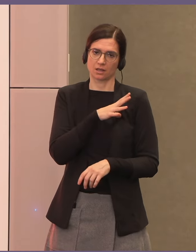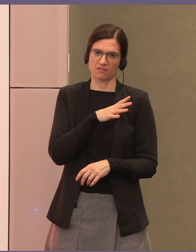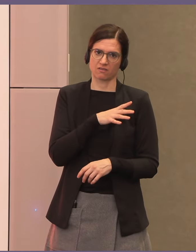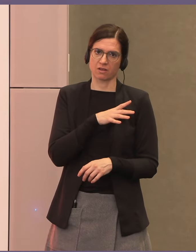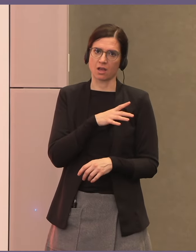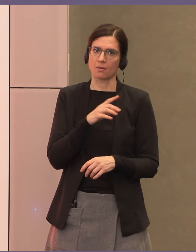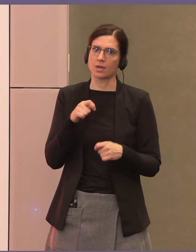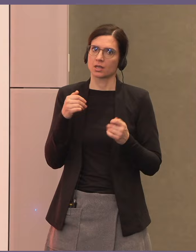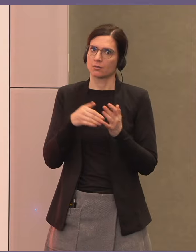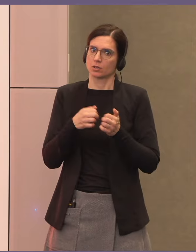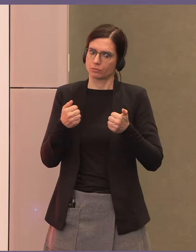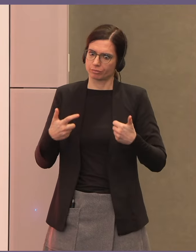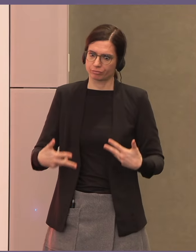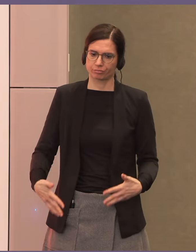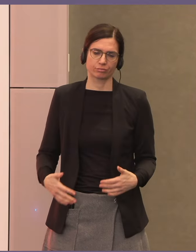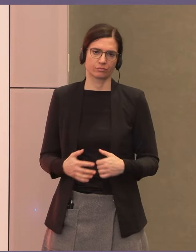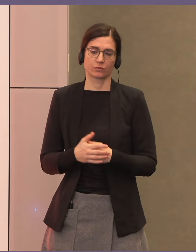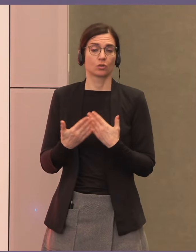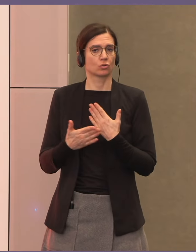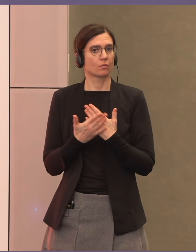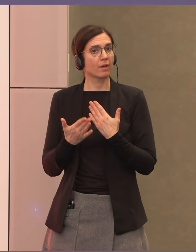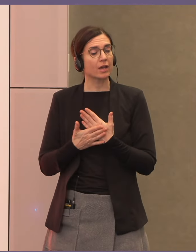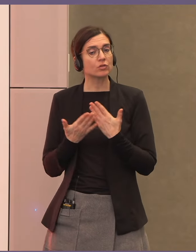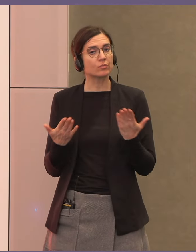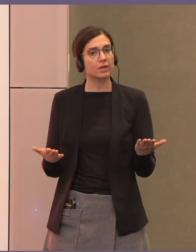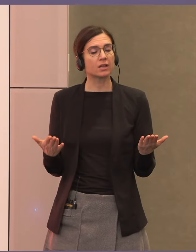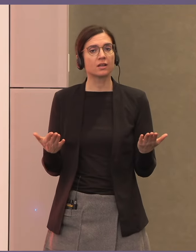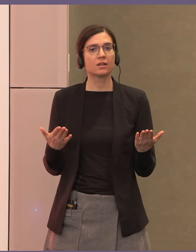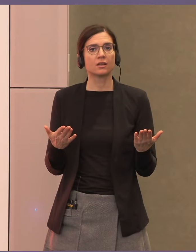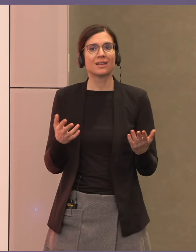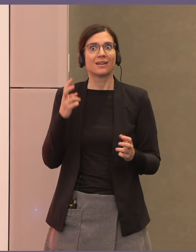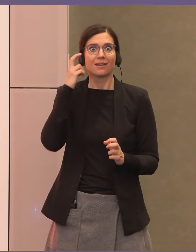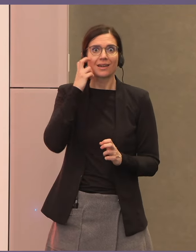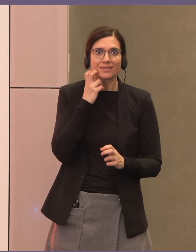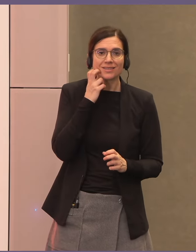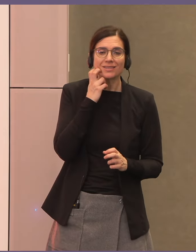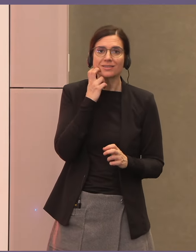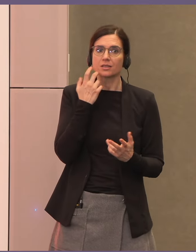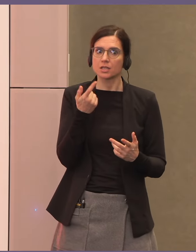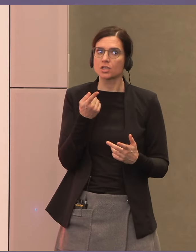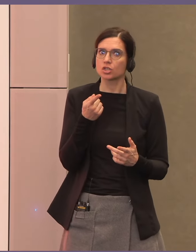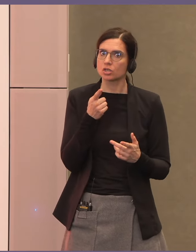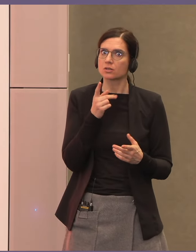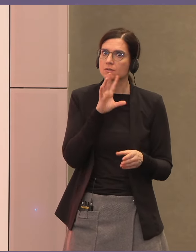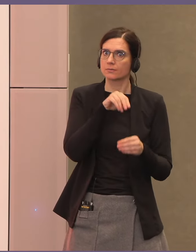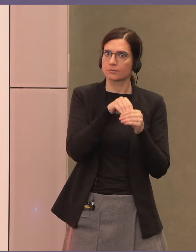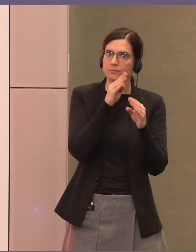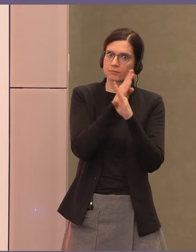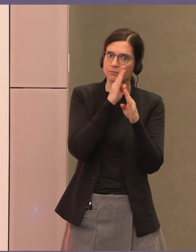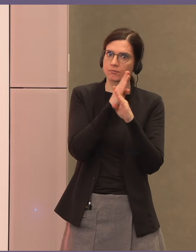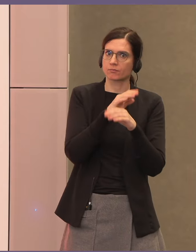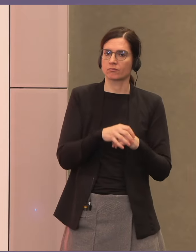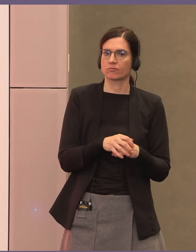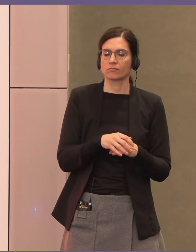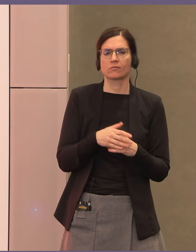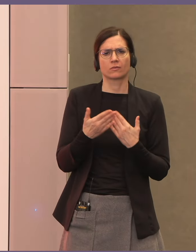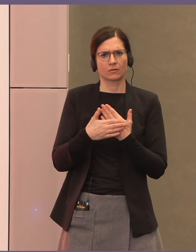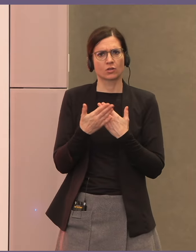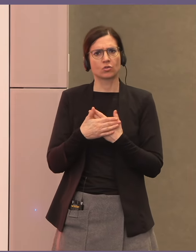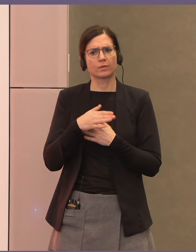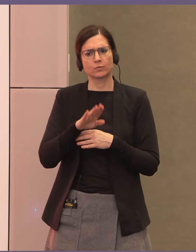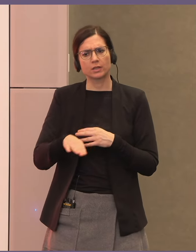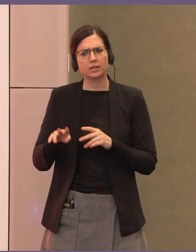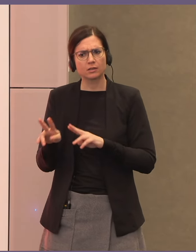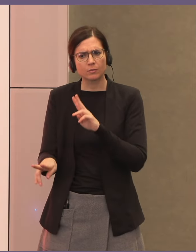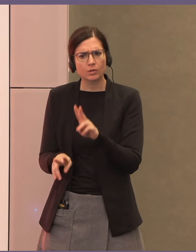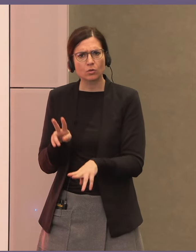Eine weitere Gefahr besteht in ihrer rassistischen Umdeutung. Ich fahre mit dem Beispiel der Kinderbetreuung